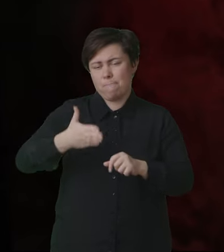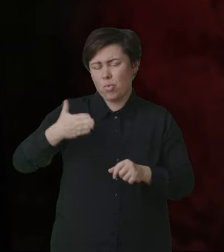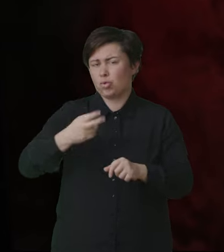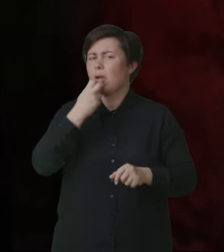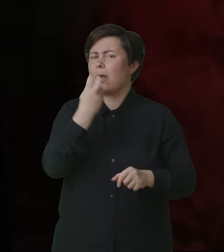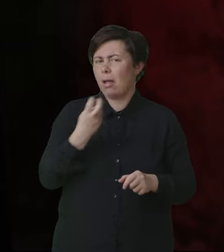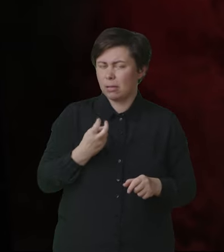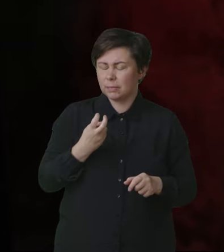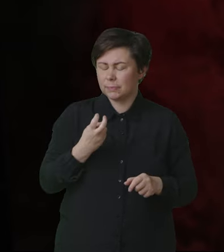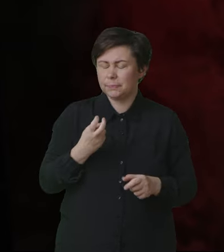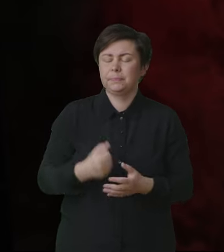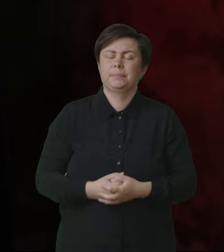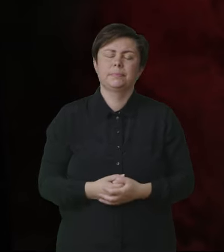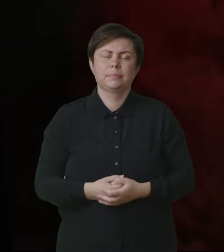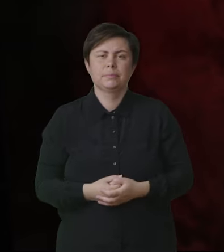elektryczne.